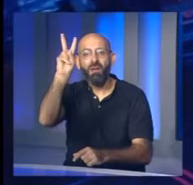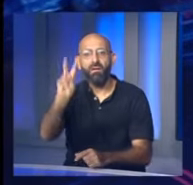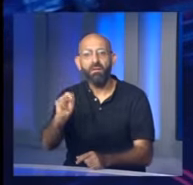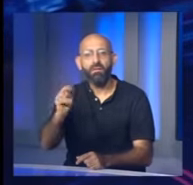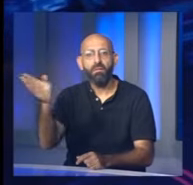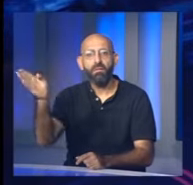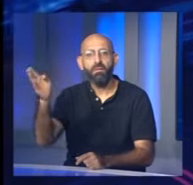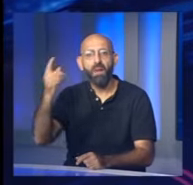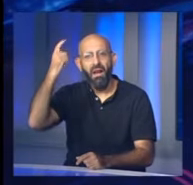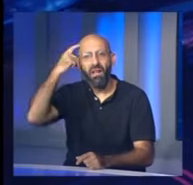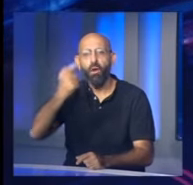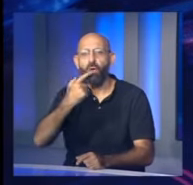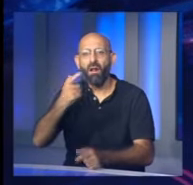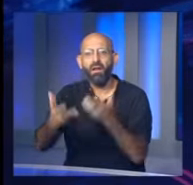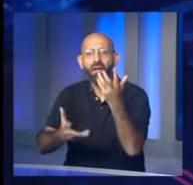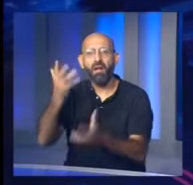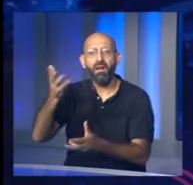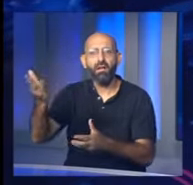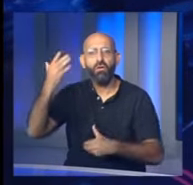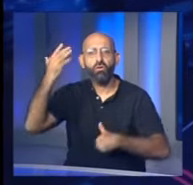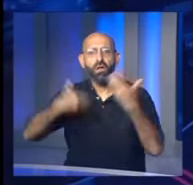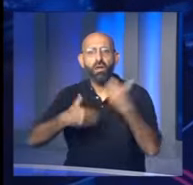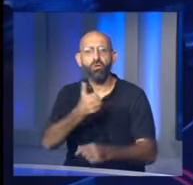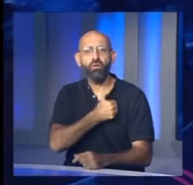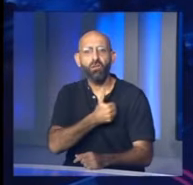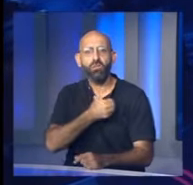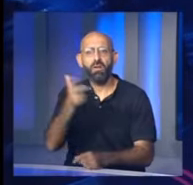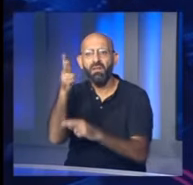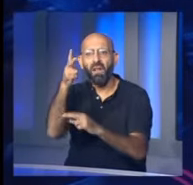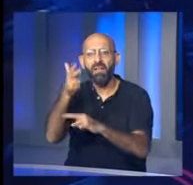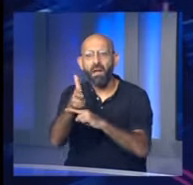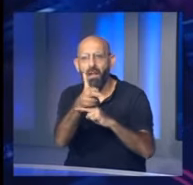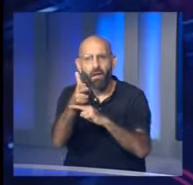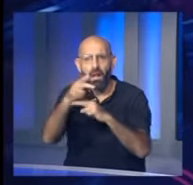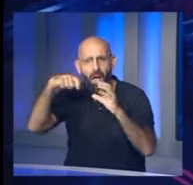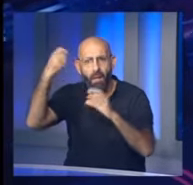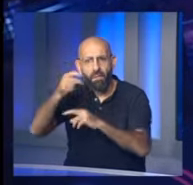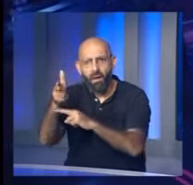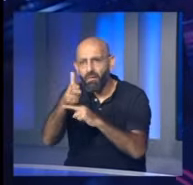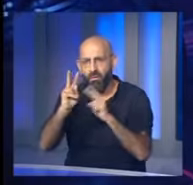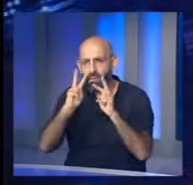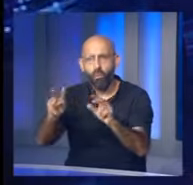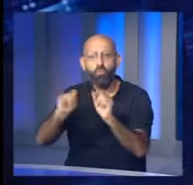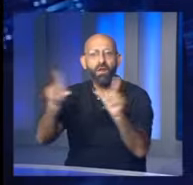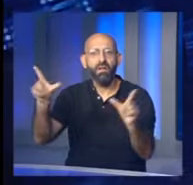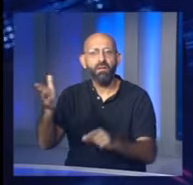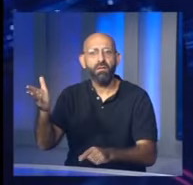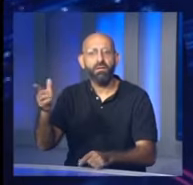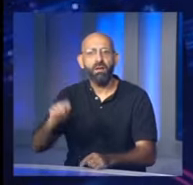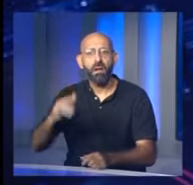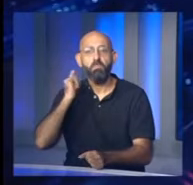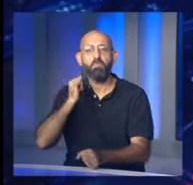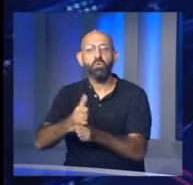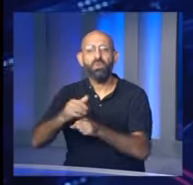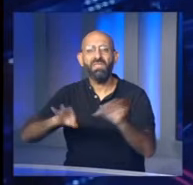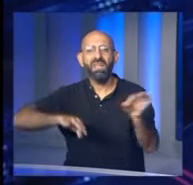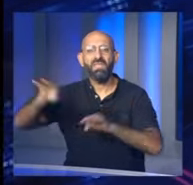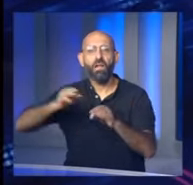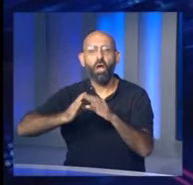الاسرائيلي قوات اليونيفل في راس الناقوره بالنار واصاب جنديين منها وثلاث كاميرات